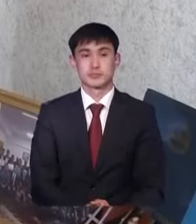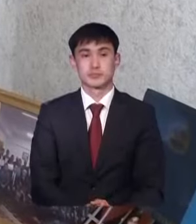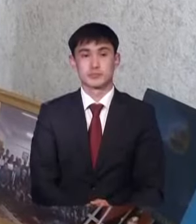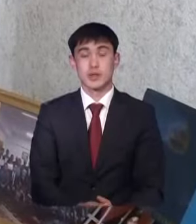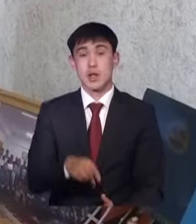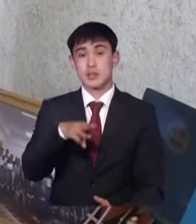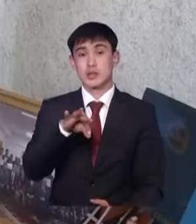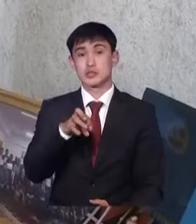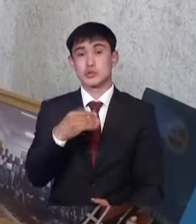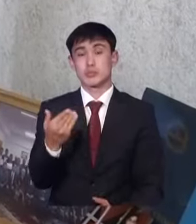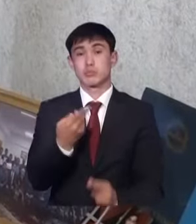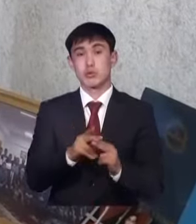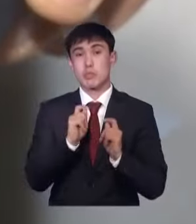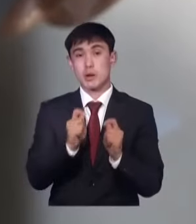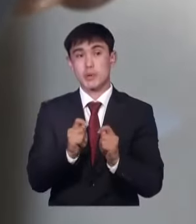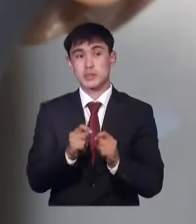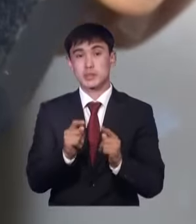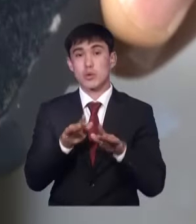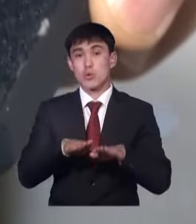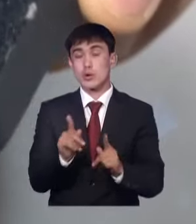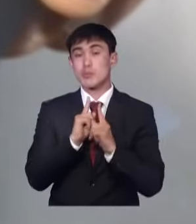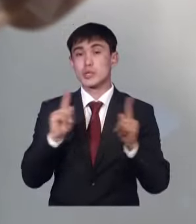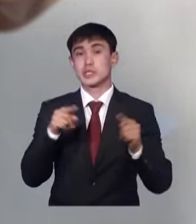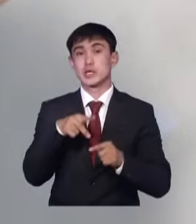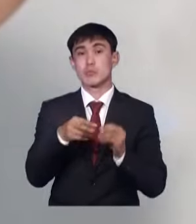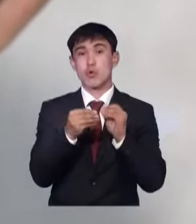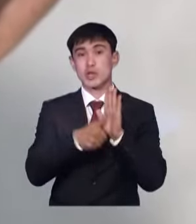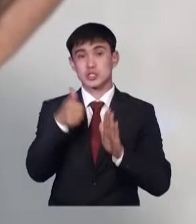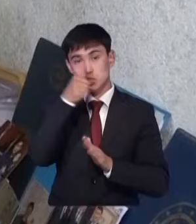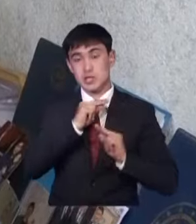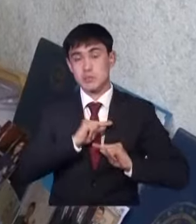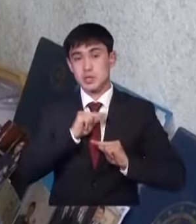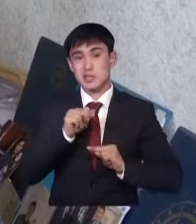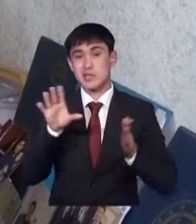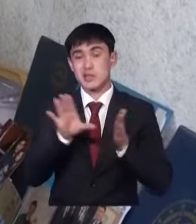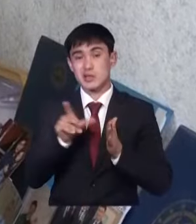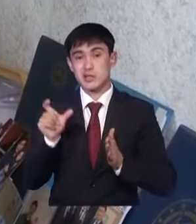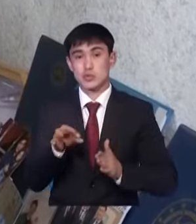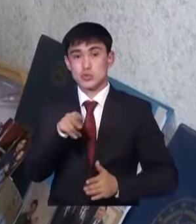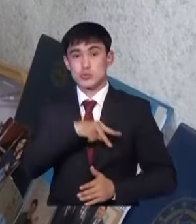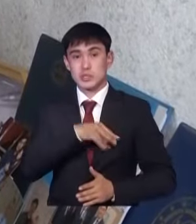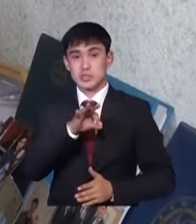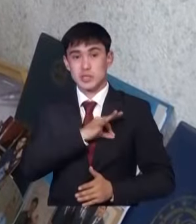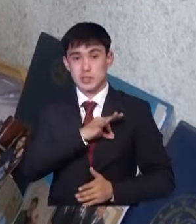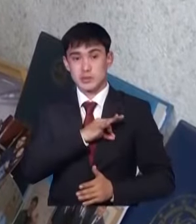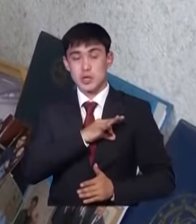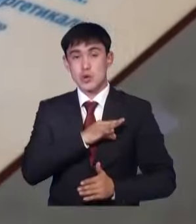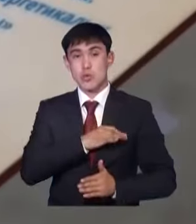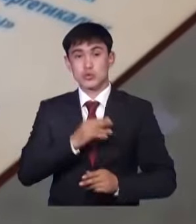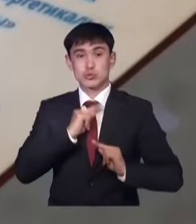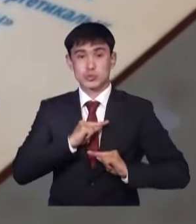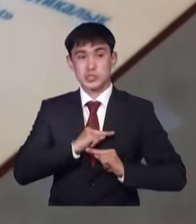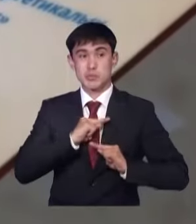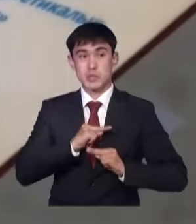Талғат Сүлейменов үшін бұл марапаттың орны бөлек. 2016 жылы еңбегі сіңген энергетик төсбелгісіне ие болған, төккен тер мен